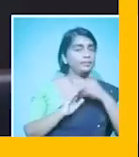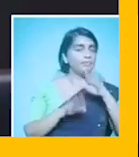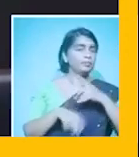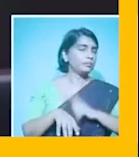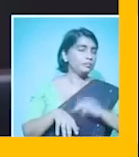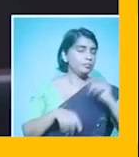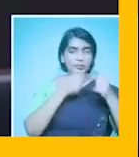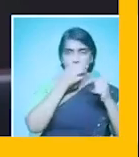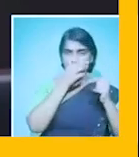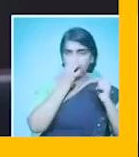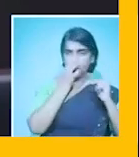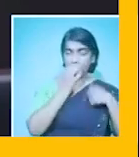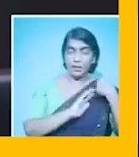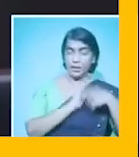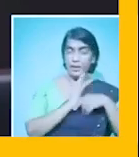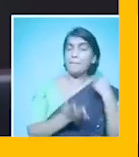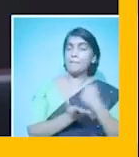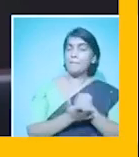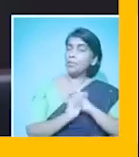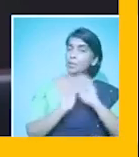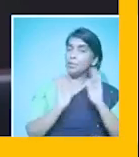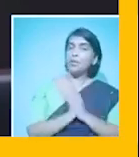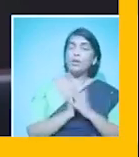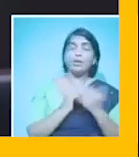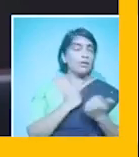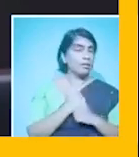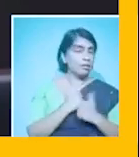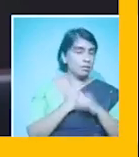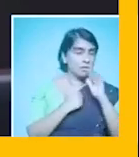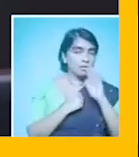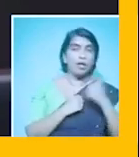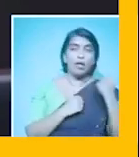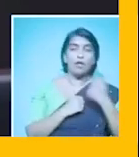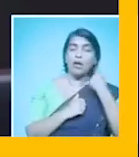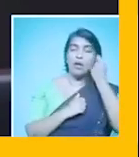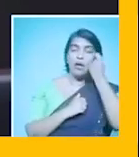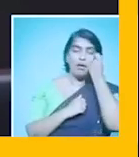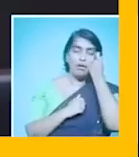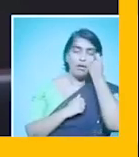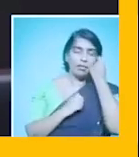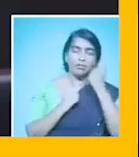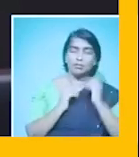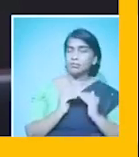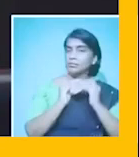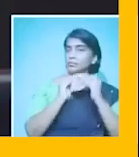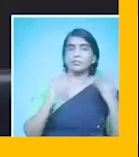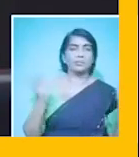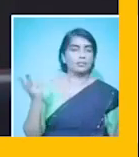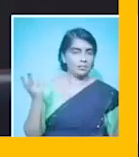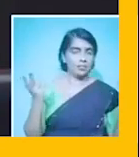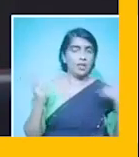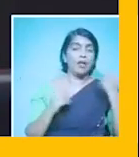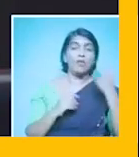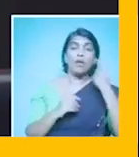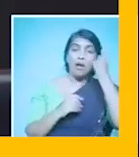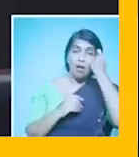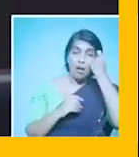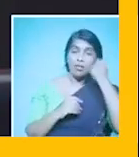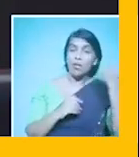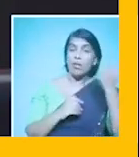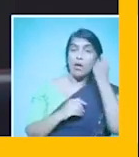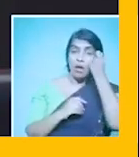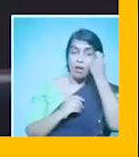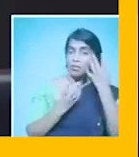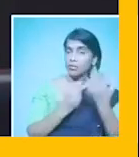තරගයක් තියන්න කියලා. රටට ඩොලර් ගේන්න ලේසියම පුළුවන්. කර්මාන්ත 100ක් ගැන යෝජනා 100ක් ලියන්න,